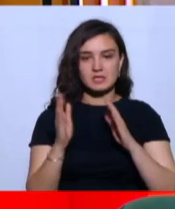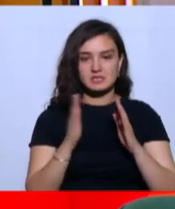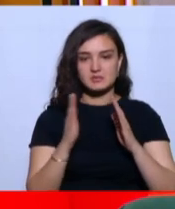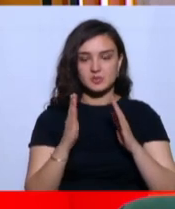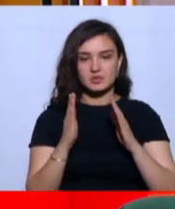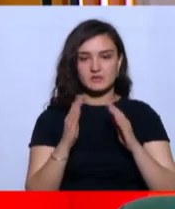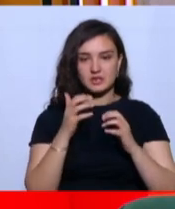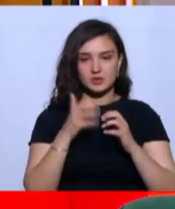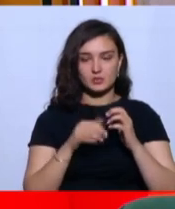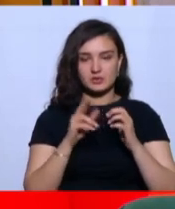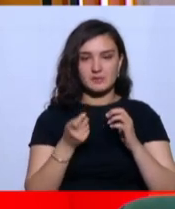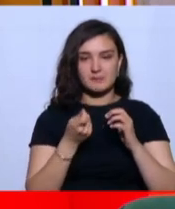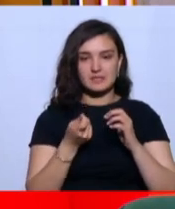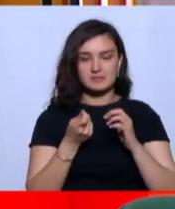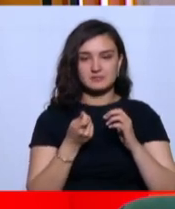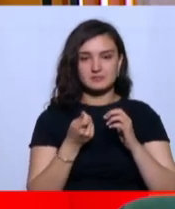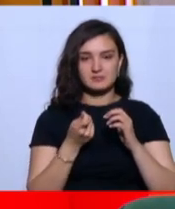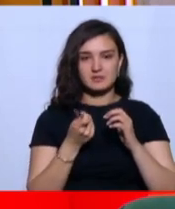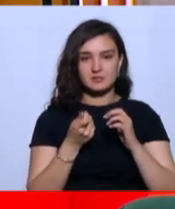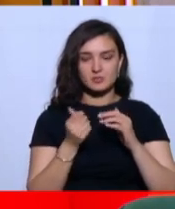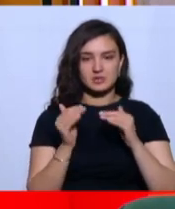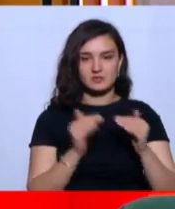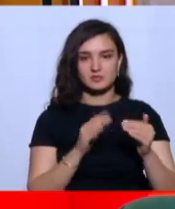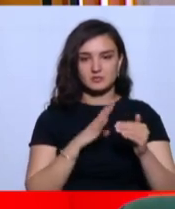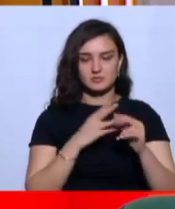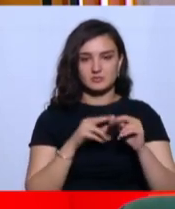რომ მაქსიმალურად გავანეიტრალოთ ან მინიმალურ დონეზე დავიყვანოთ ეს მაჩვენებელი.